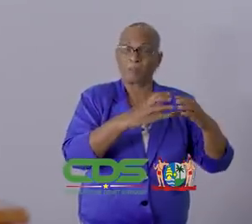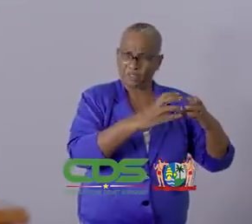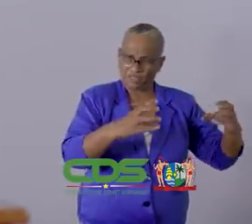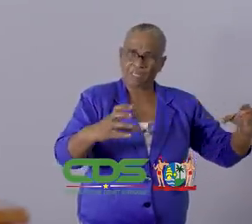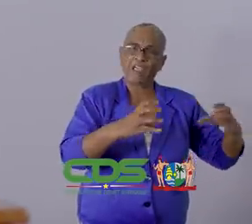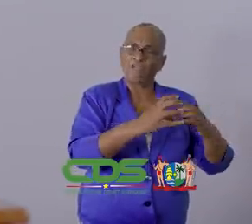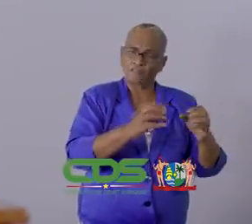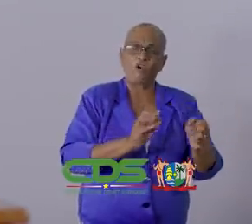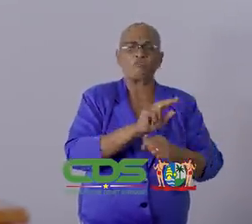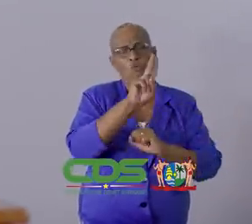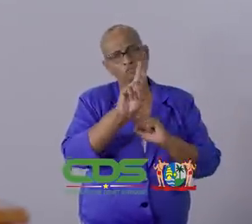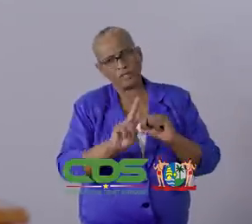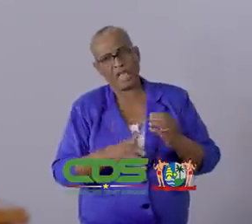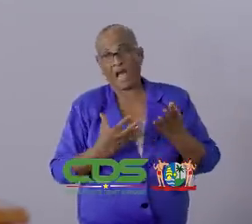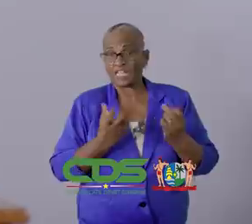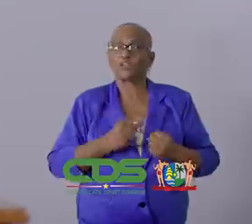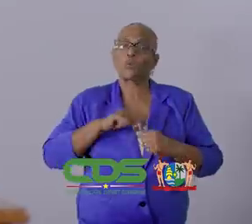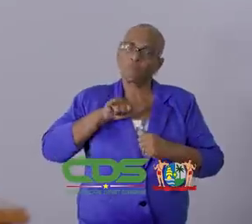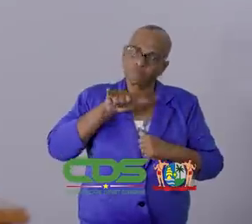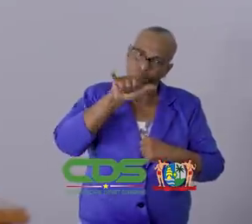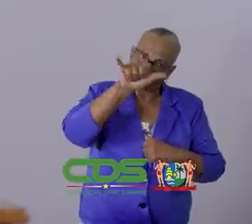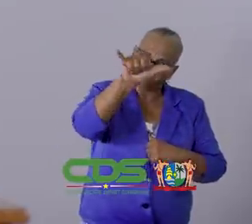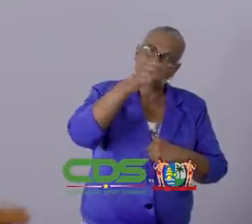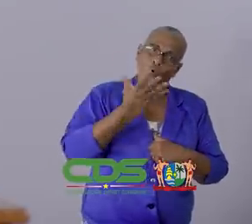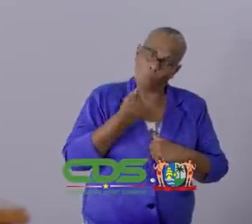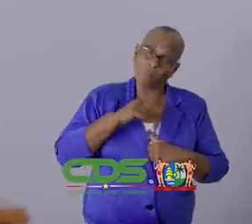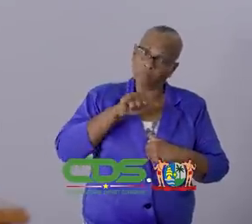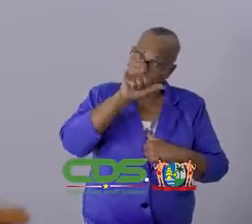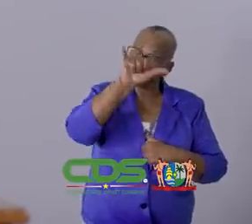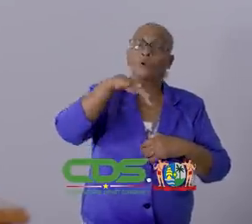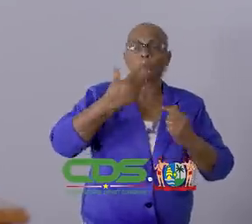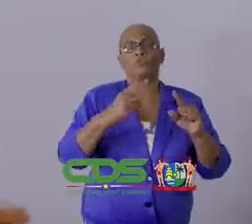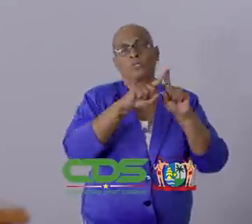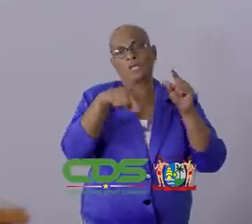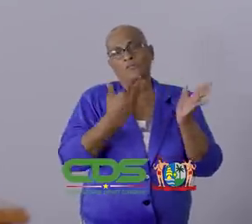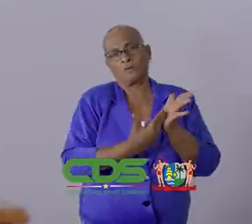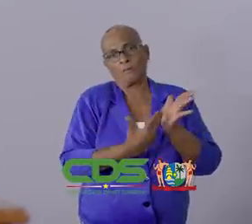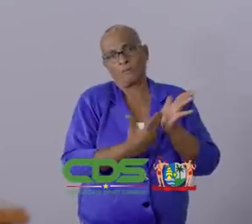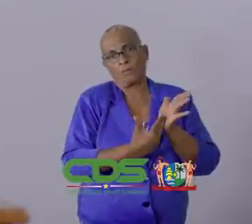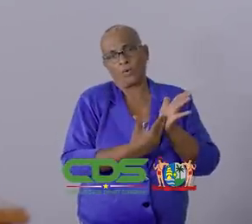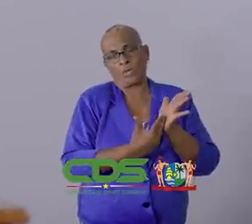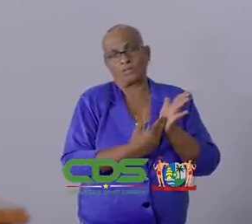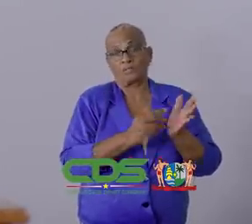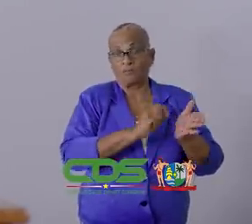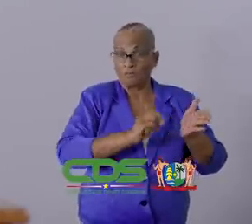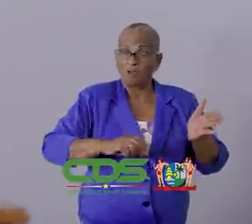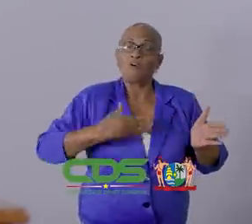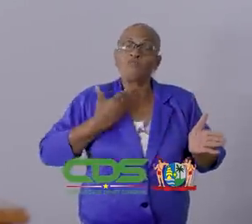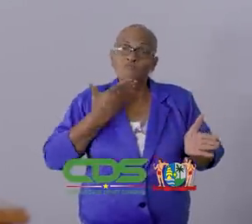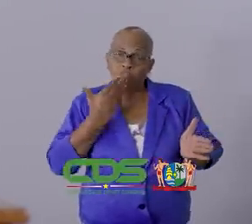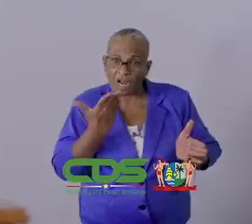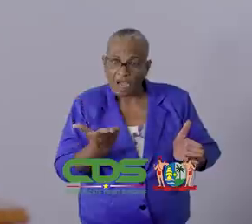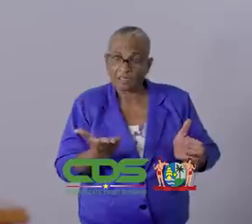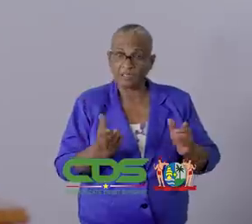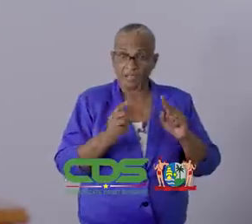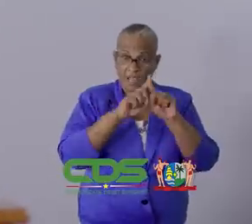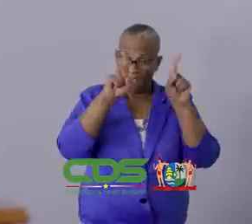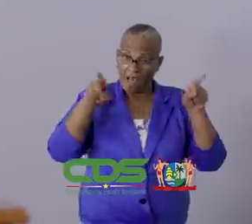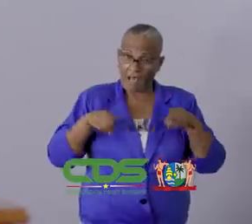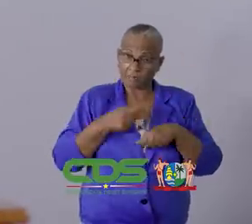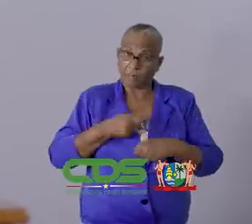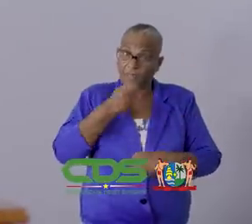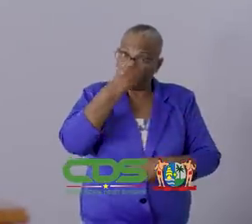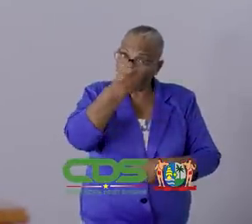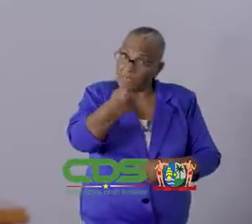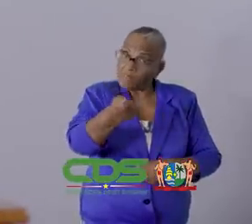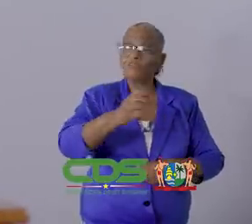desbetreffende autoriteiten indien u wilt afreizen. De precieze voorschriften worden u medegedeeld na